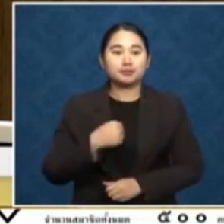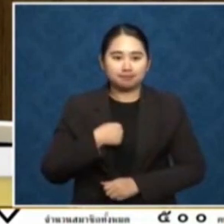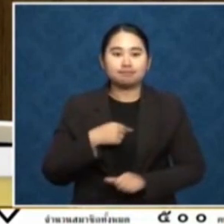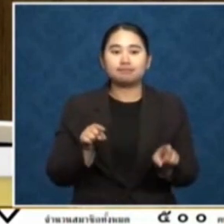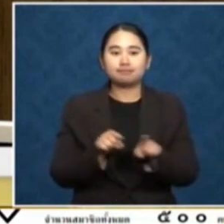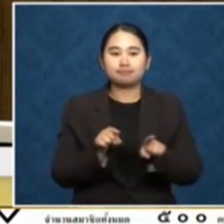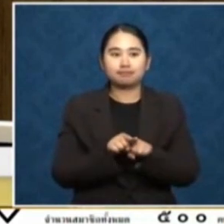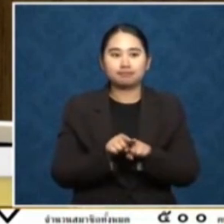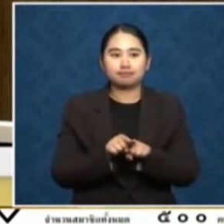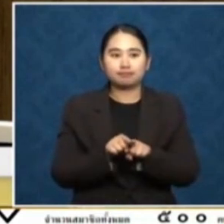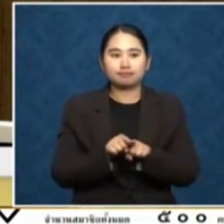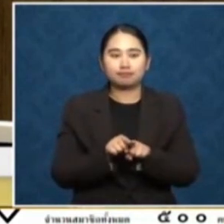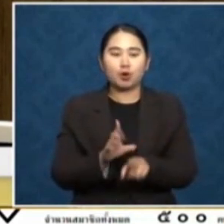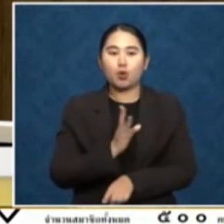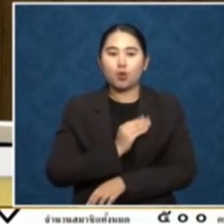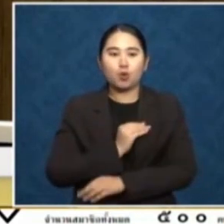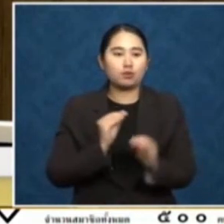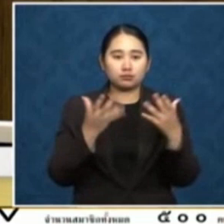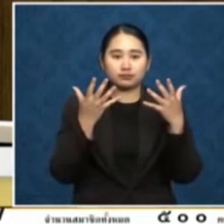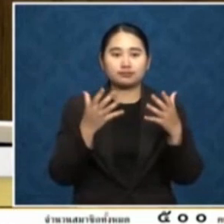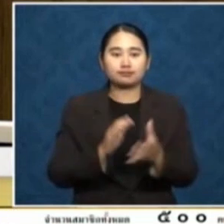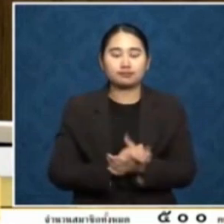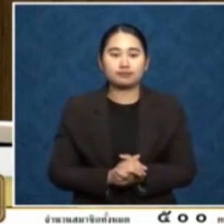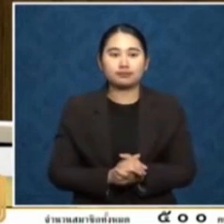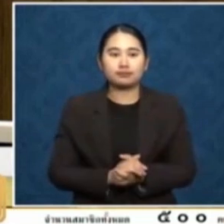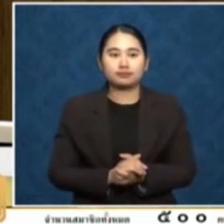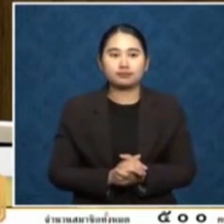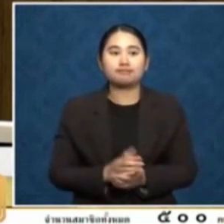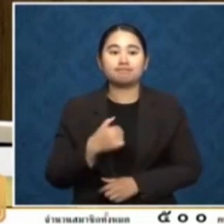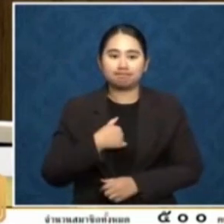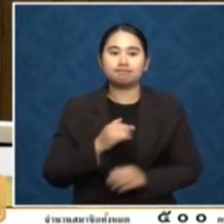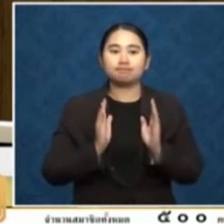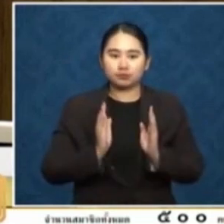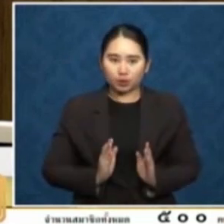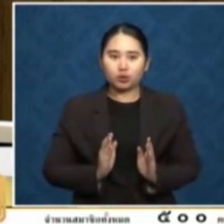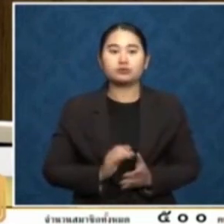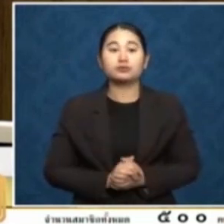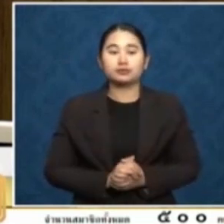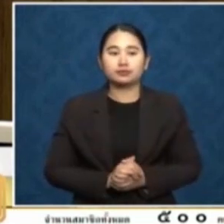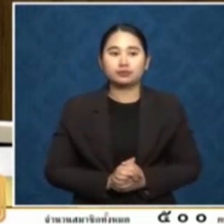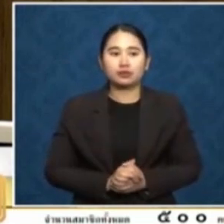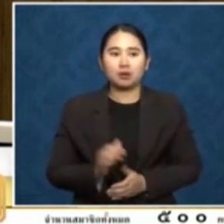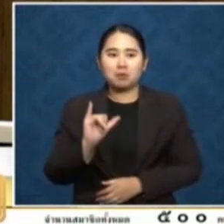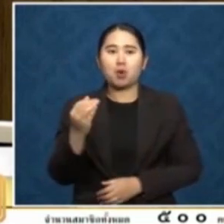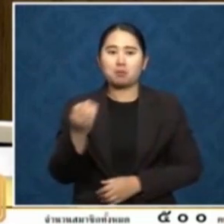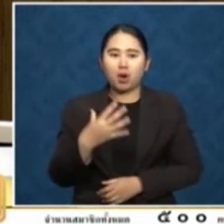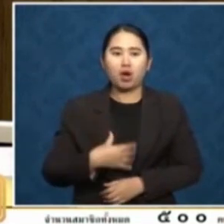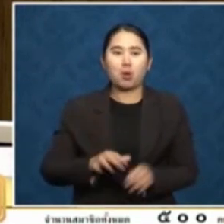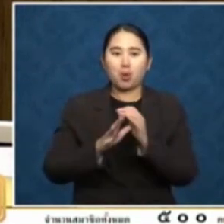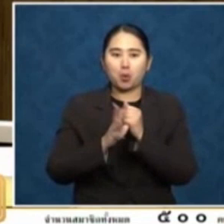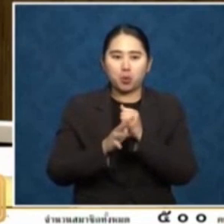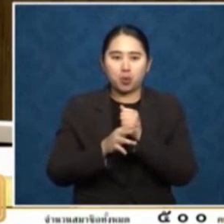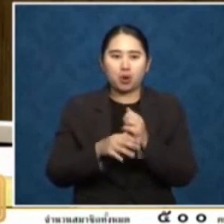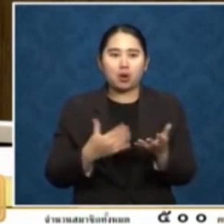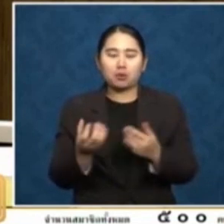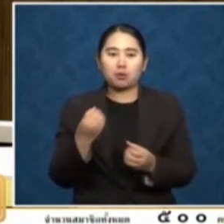ะท่านตัวท่านเองก็ไม่ได้มีจำเป็นไม่จำเป็นต้องกลัวอะไรนะคะท่านก็เป็นมนุษย์ถึงจะมีคนบอกว่